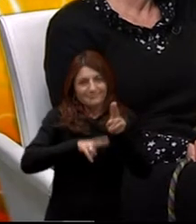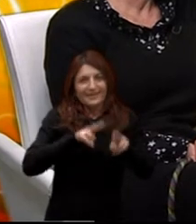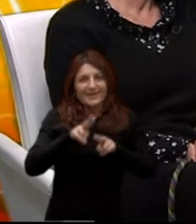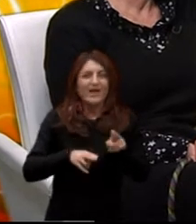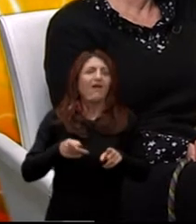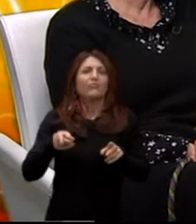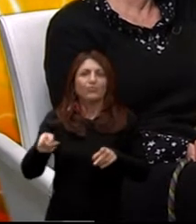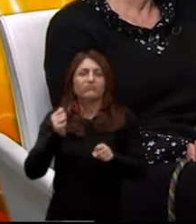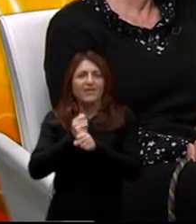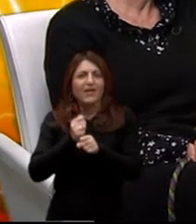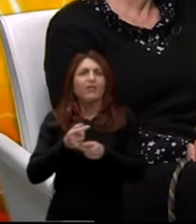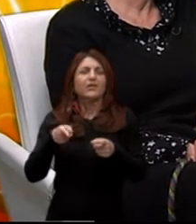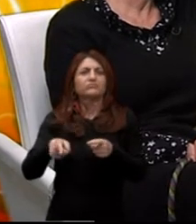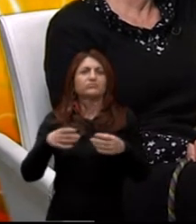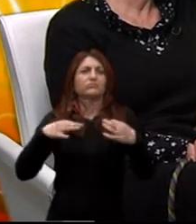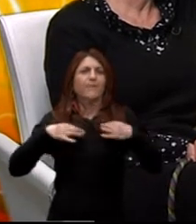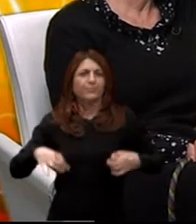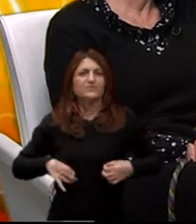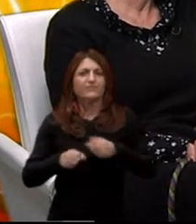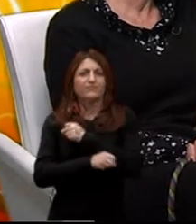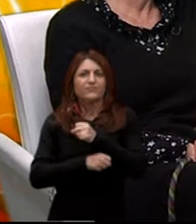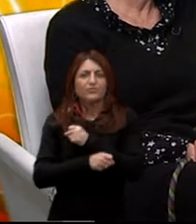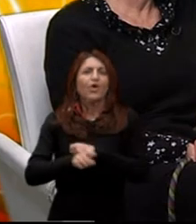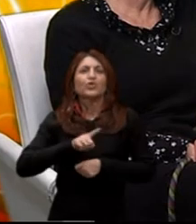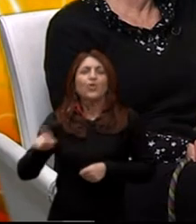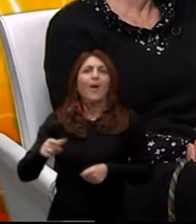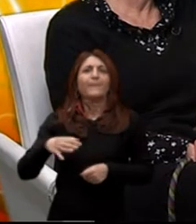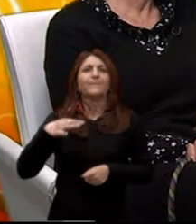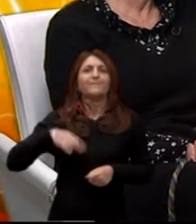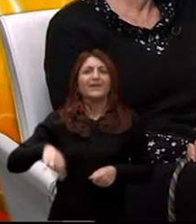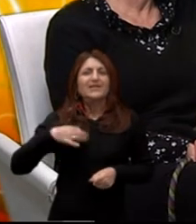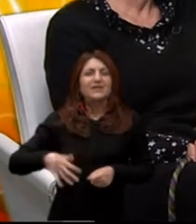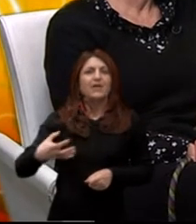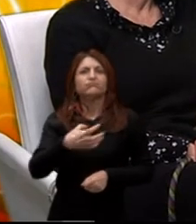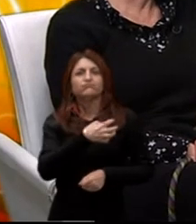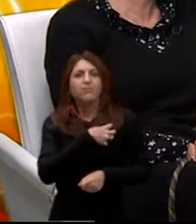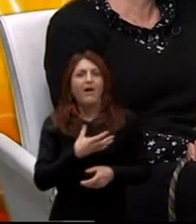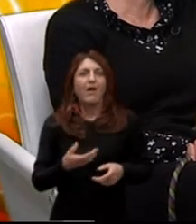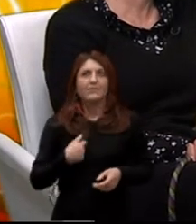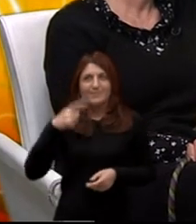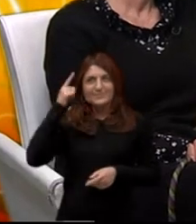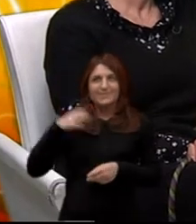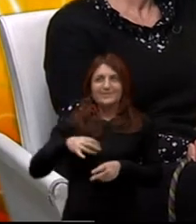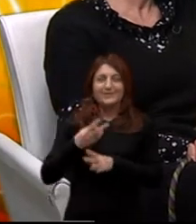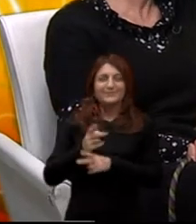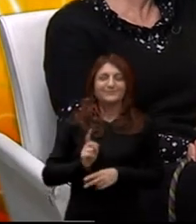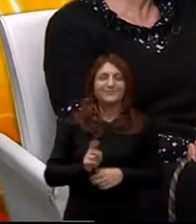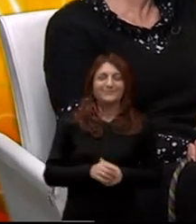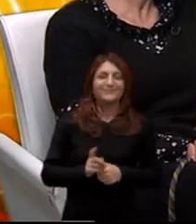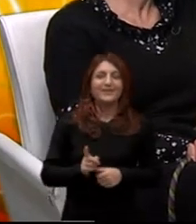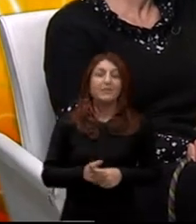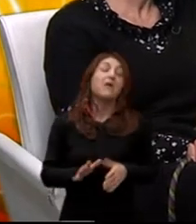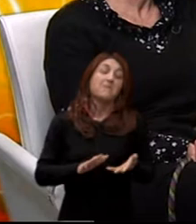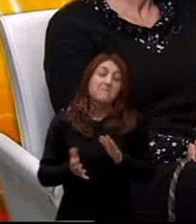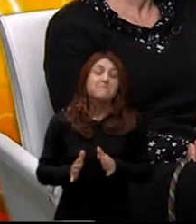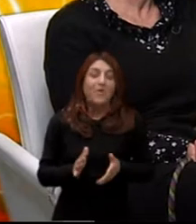od sveučilišnih profesora do predsjednika banaka, multinacionalnih kompanija. Mislim, predsjednika država. Da, pa možemo se vratiti